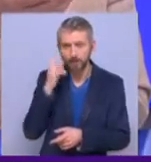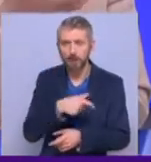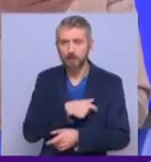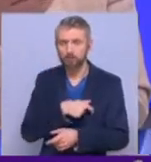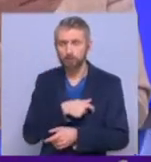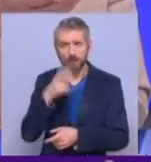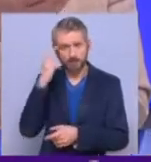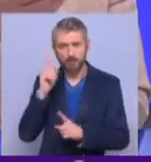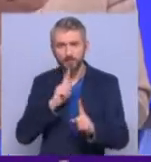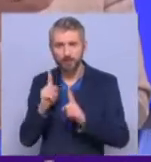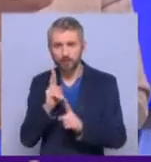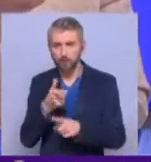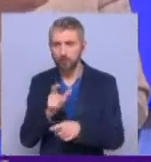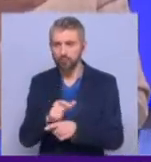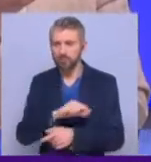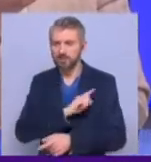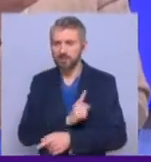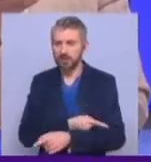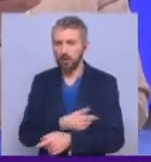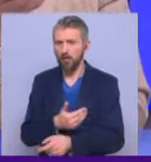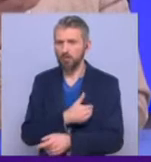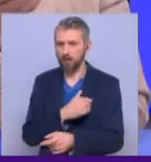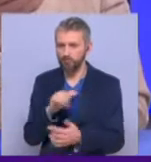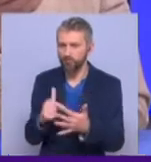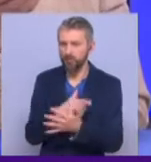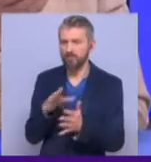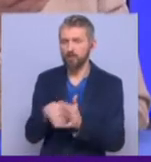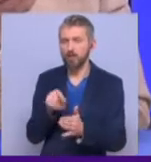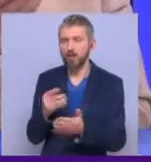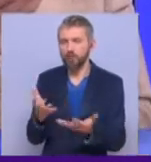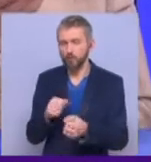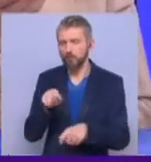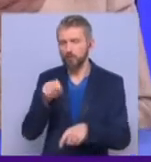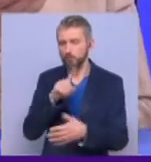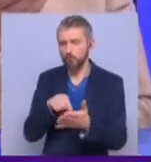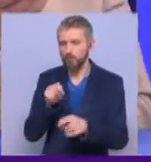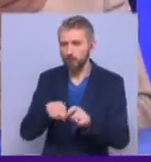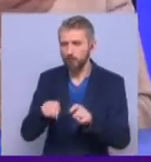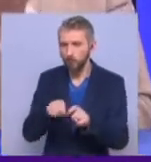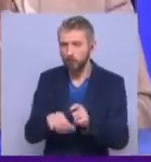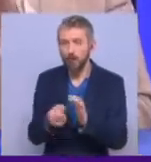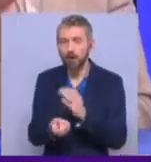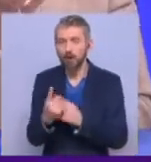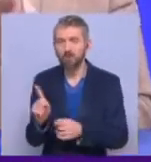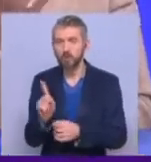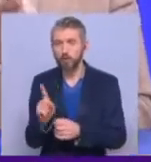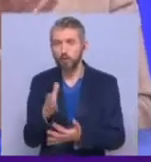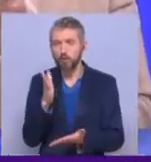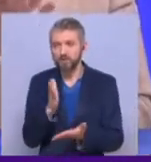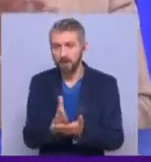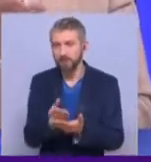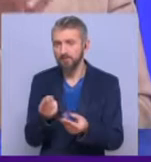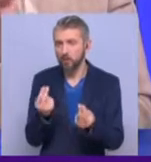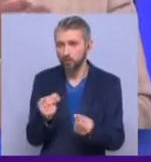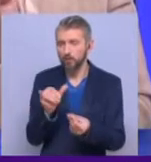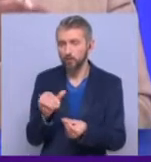депутаты Киевсовета, которые очень сильно хотят переизбраться, они этот вопрос берут на контроль. И оказывается, что есть ресурсы